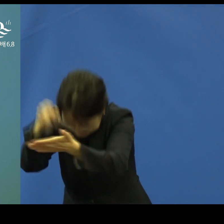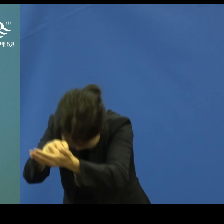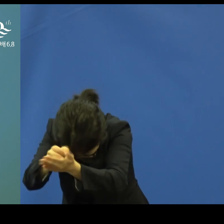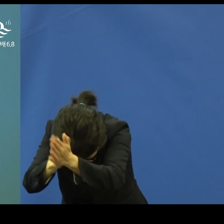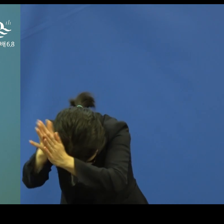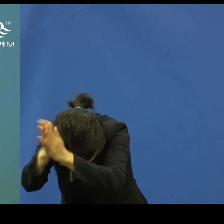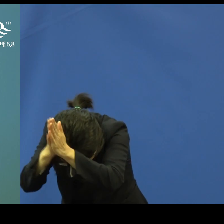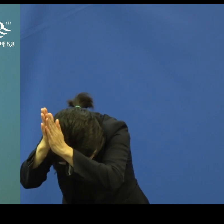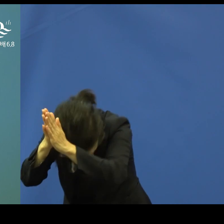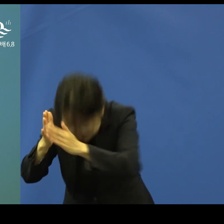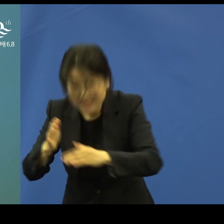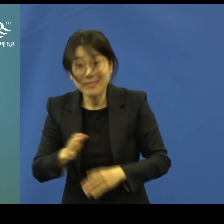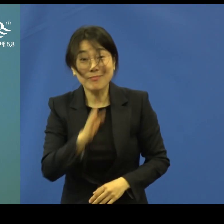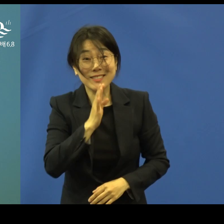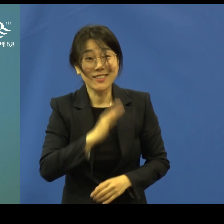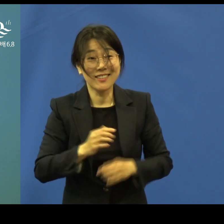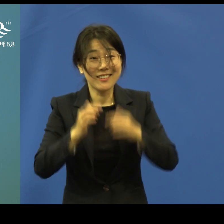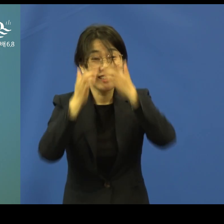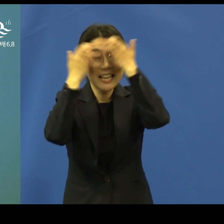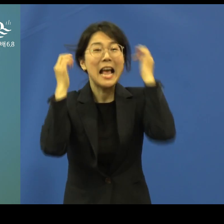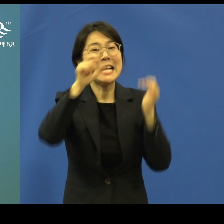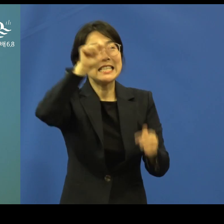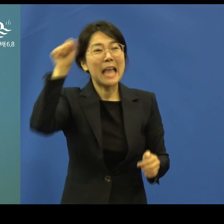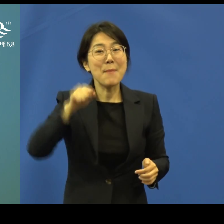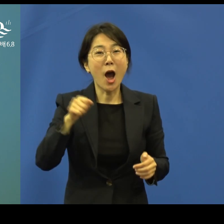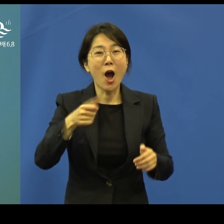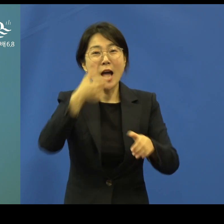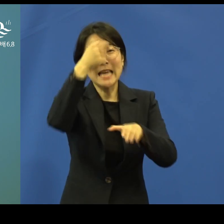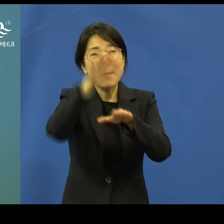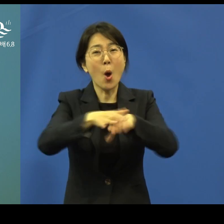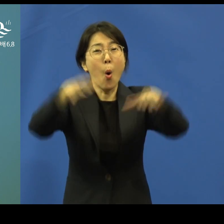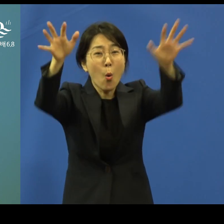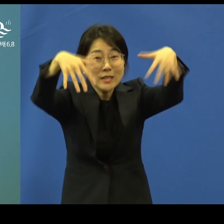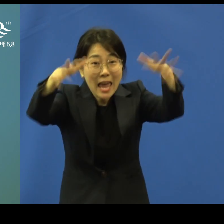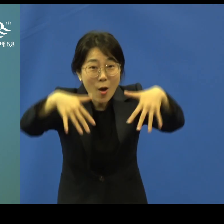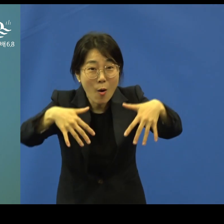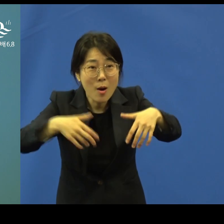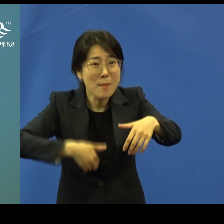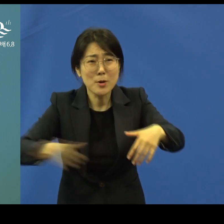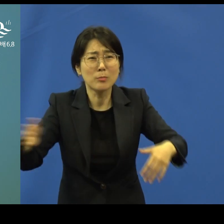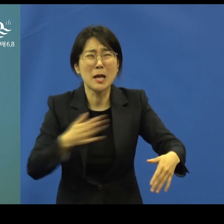뭐 새벽기도 뭐 하자 말자 할 것도 없고 그냥 와서 팍팍 기는 거예요.